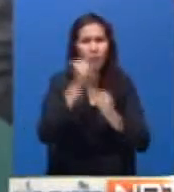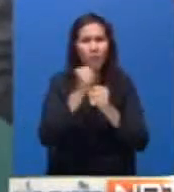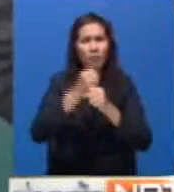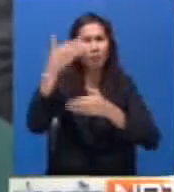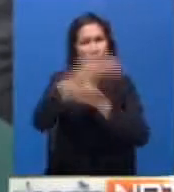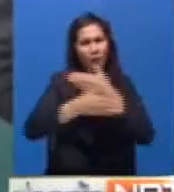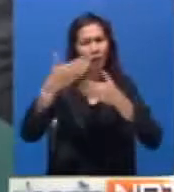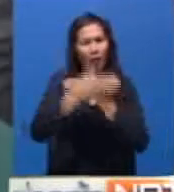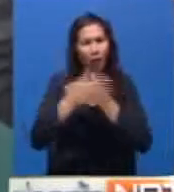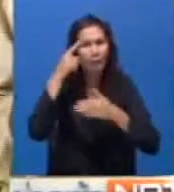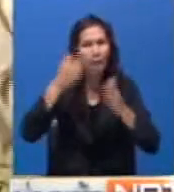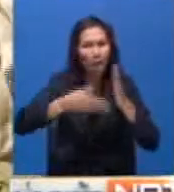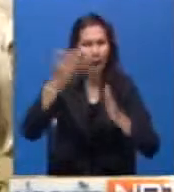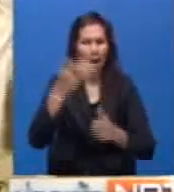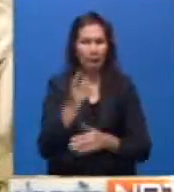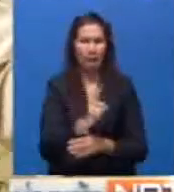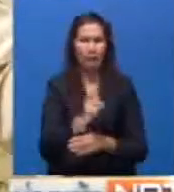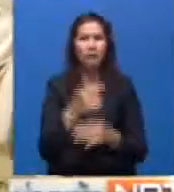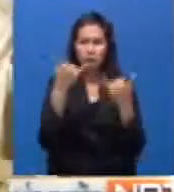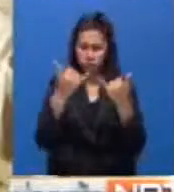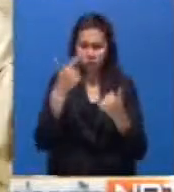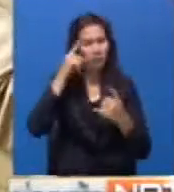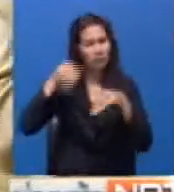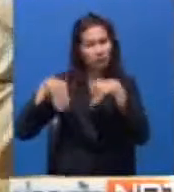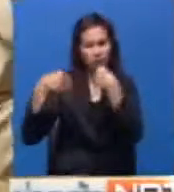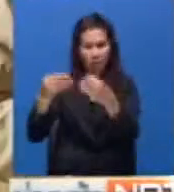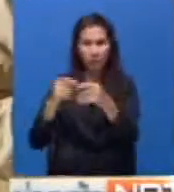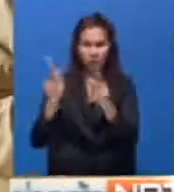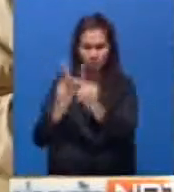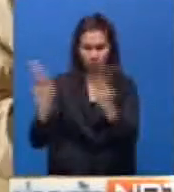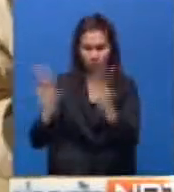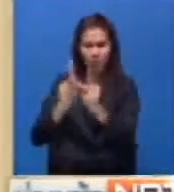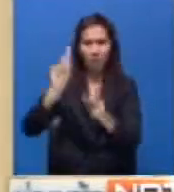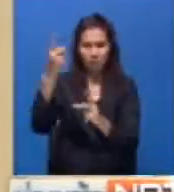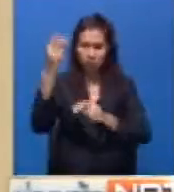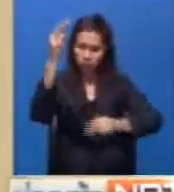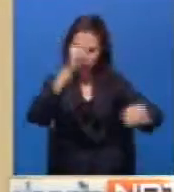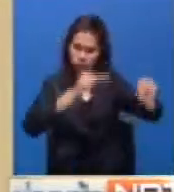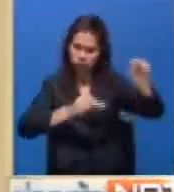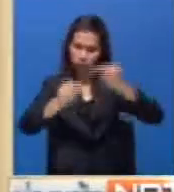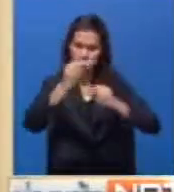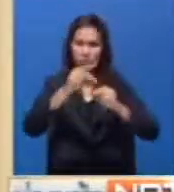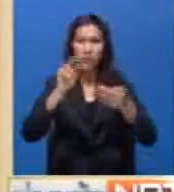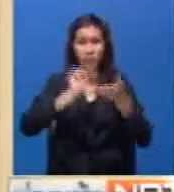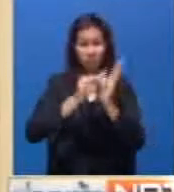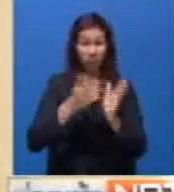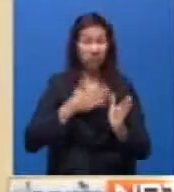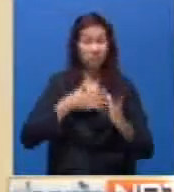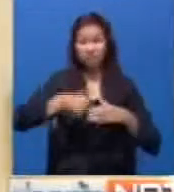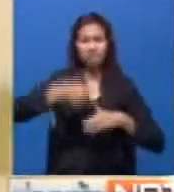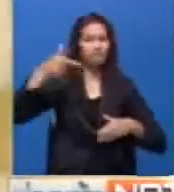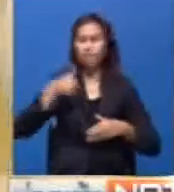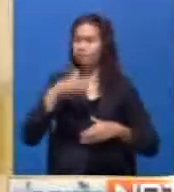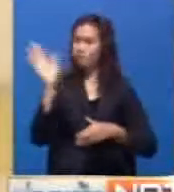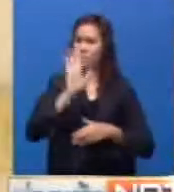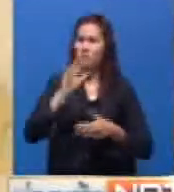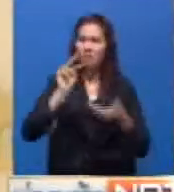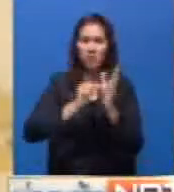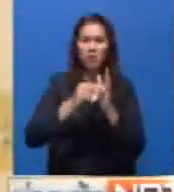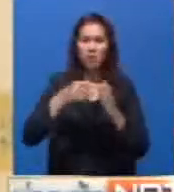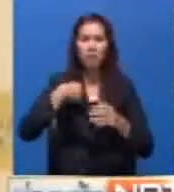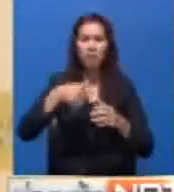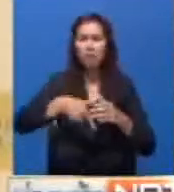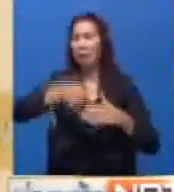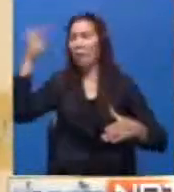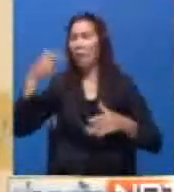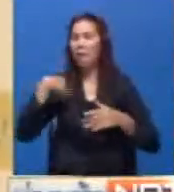การรถไฟได้ซึ่งจะมีการตั้งคณะกรรมการตรวจสอบในเรื่องนี้และยืนยันจะไม่ลาออกจากตำแหน่งเพราะไม่ต้องการทิ้งปัญห